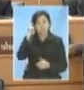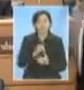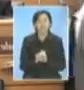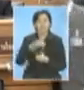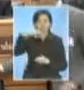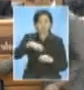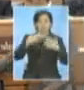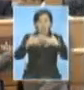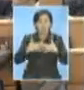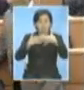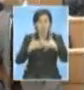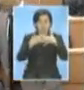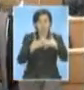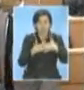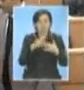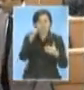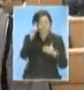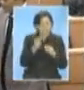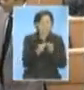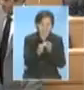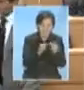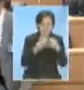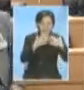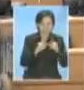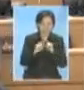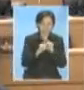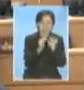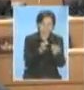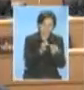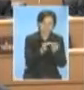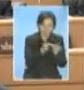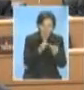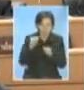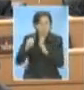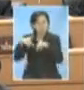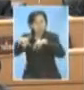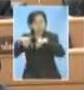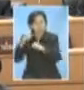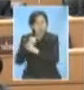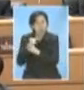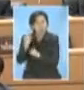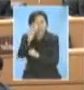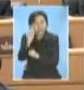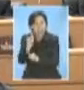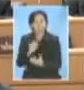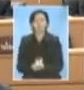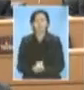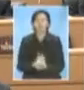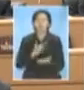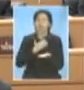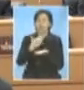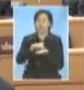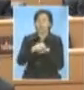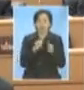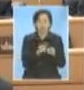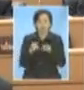งานบ้างหรือไม่ผมขออนุญาตยกตัวอย่างเรื่องหนึ่งซึ่งจะทำให้เห็นนะว่าการบริห